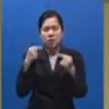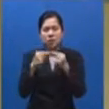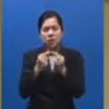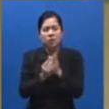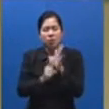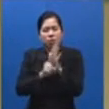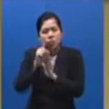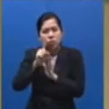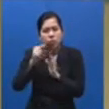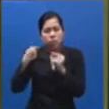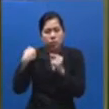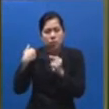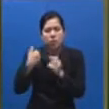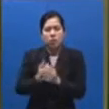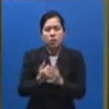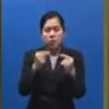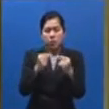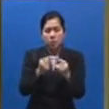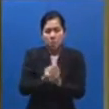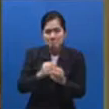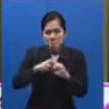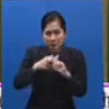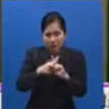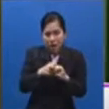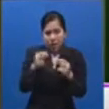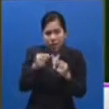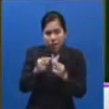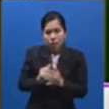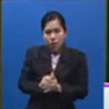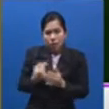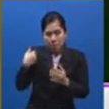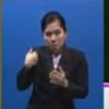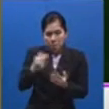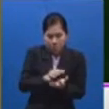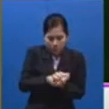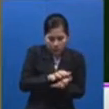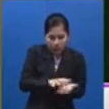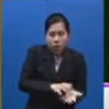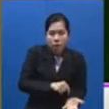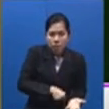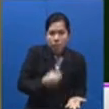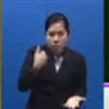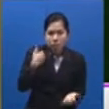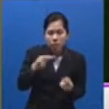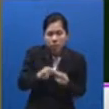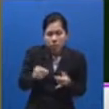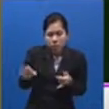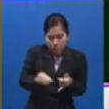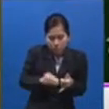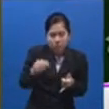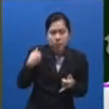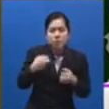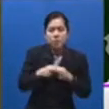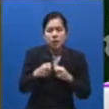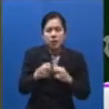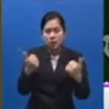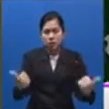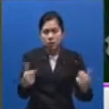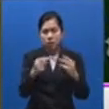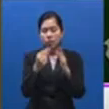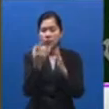งส่วนกระเพาะอาหารที่ติดเชื้อจากแผลยังไม่ทราบผลซึ่งทีมแพทย์ต้องใช้ยาปฏิชีวนะป้องกันการติด